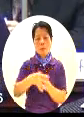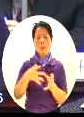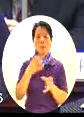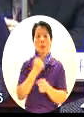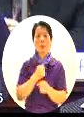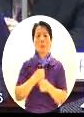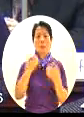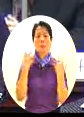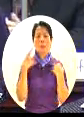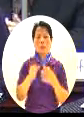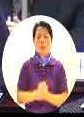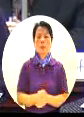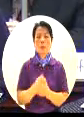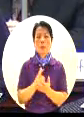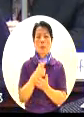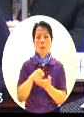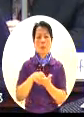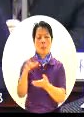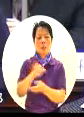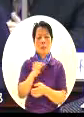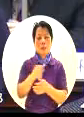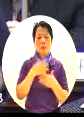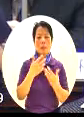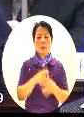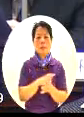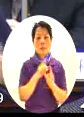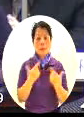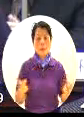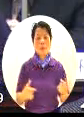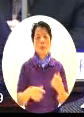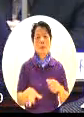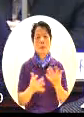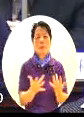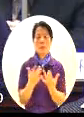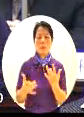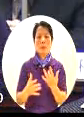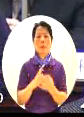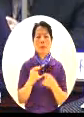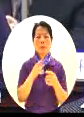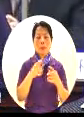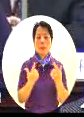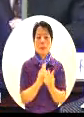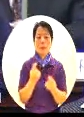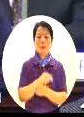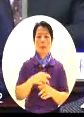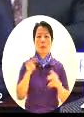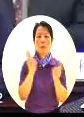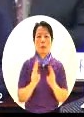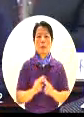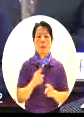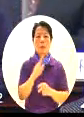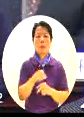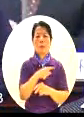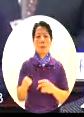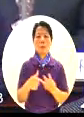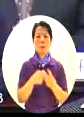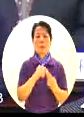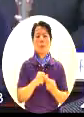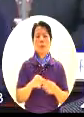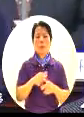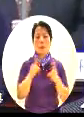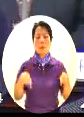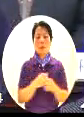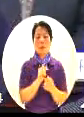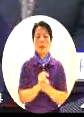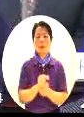多的产业到高雄来投资。包括电子业、面板业，那可能我想庄爷也